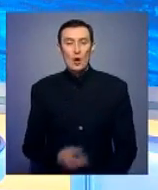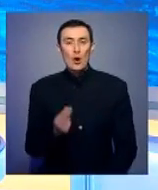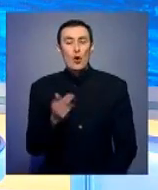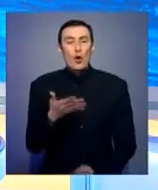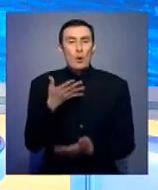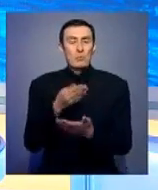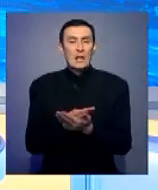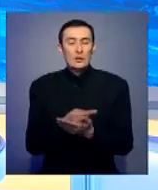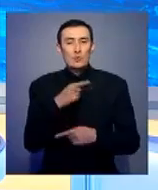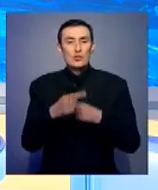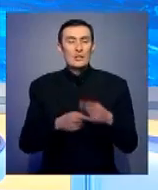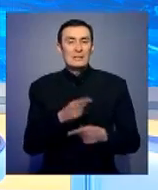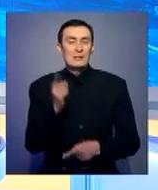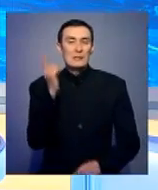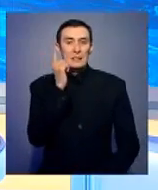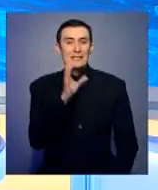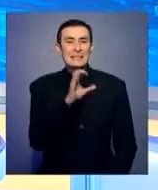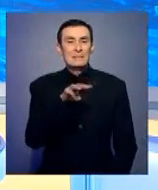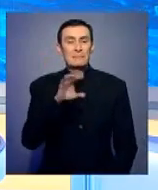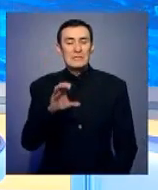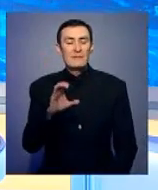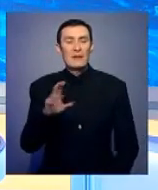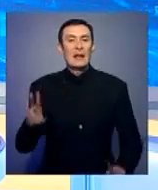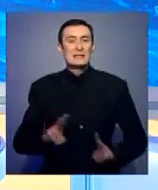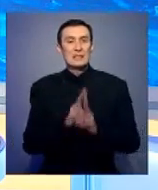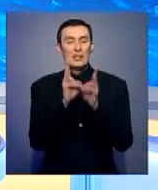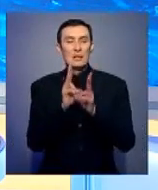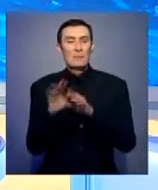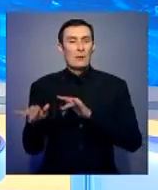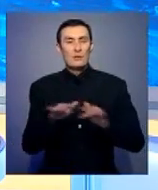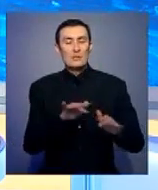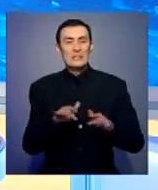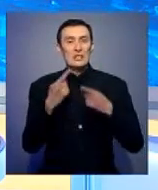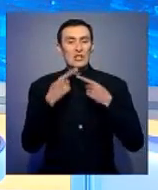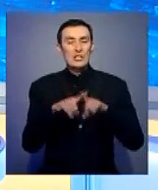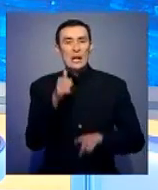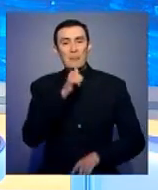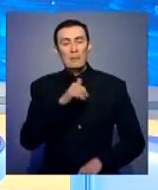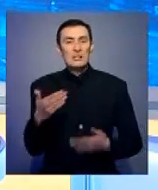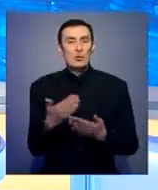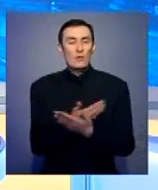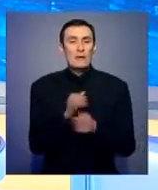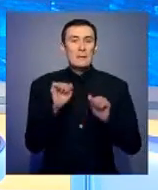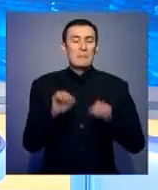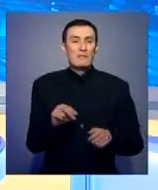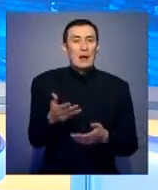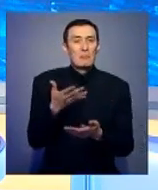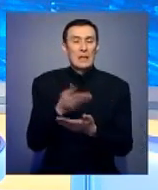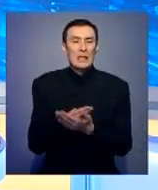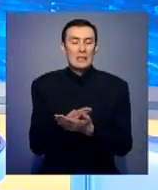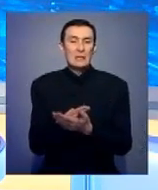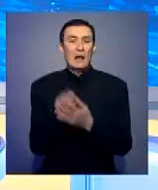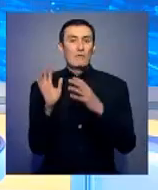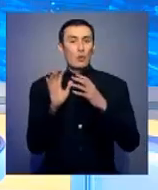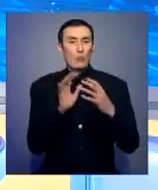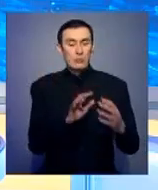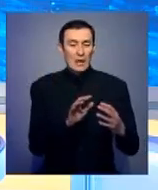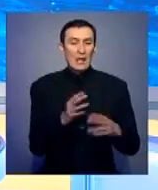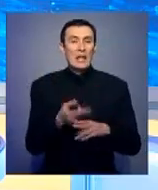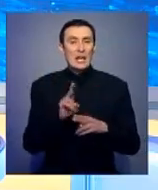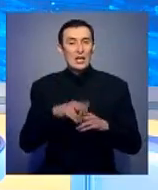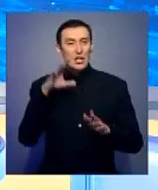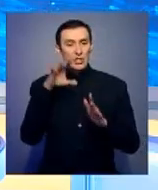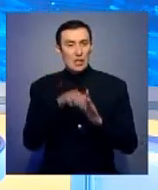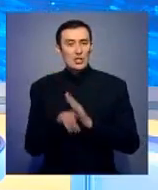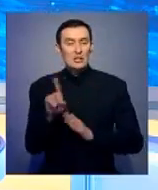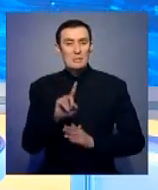Оплата по QR-коду и СМС. В Астане проходит техническая апробация новых методов оплаты проезда на общественном транспорте. Это